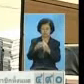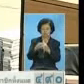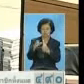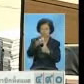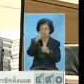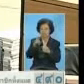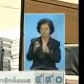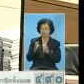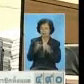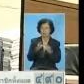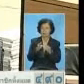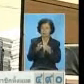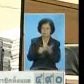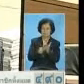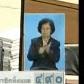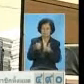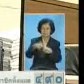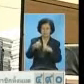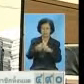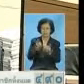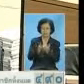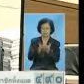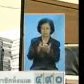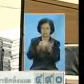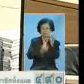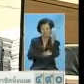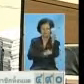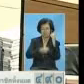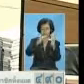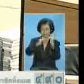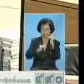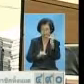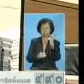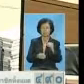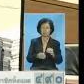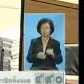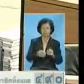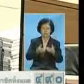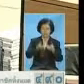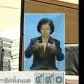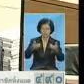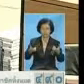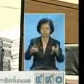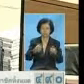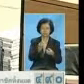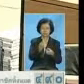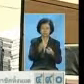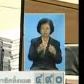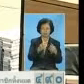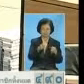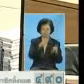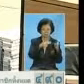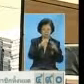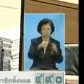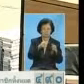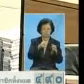ไขปัญหาราคายางพาราตกต่ำดังนั้นขออนุญาตกราบเรียนท่านประธานนี่นะครับแยกการอภิปรายเป็นสองส่วนก็คือในเรื่องพิจารณาศึกษ